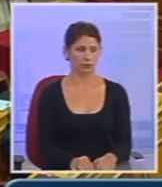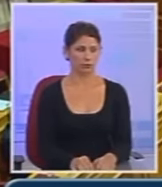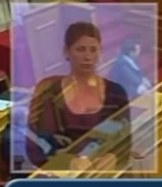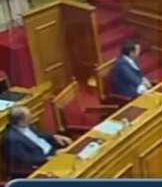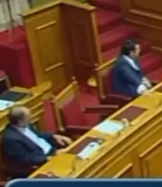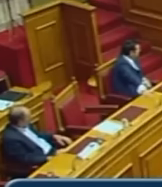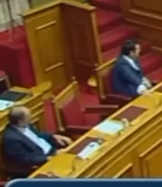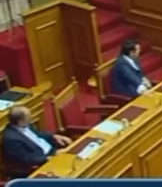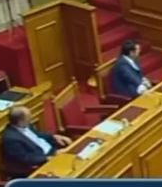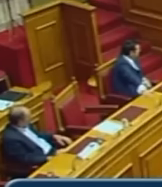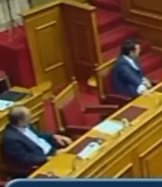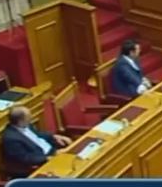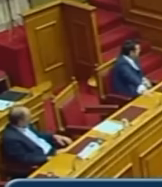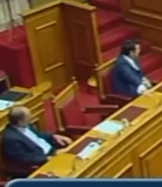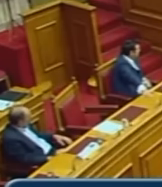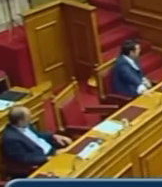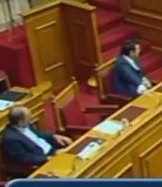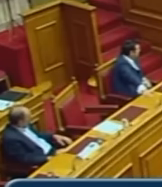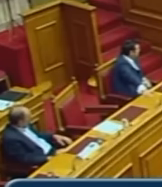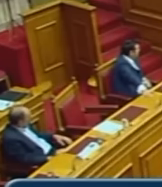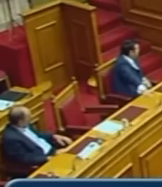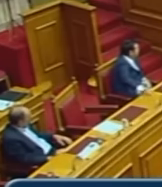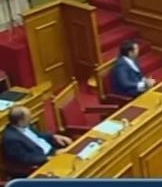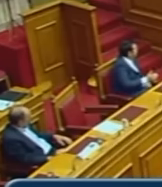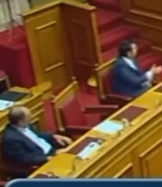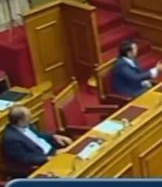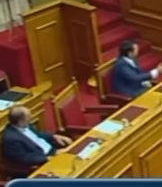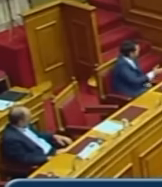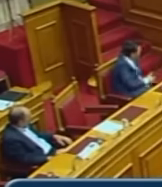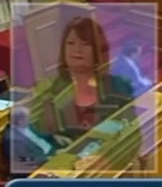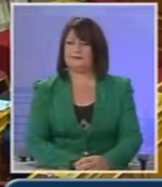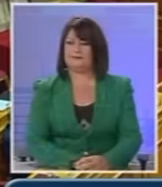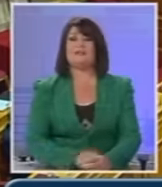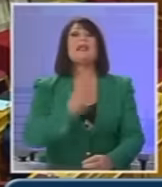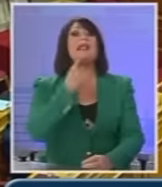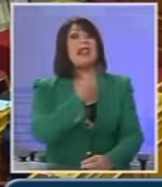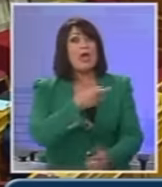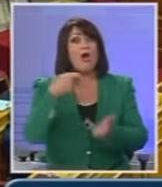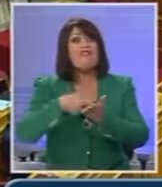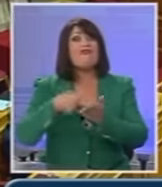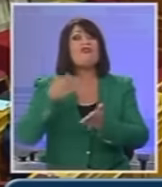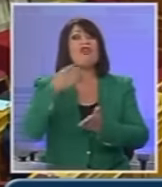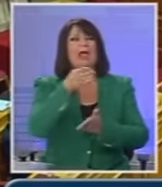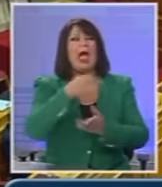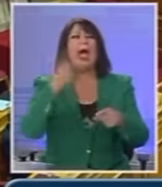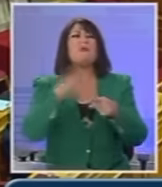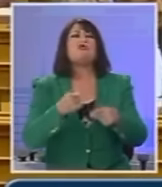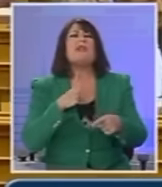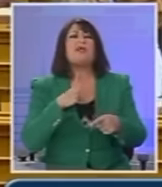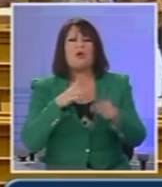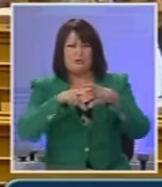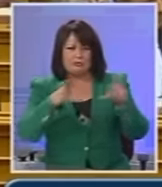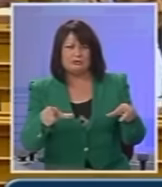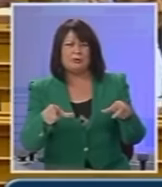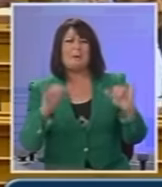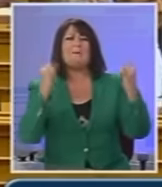Όχι, υπερασπίζομαι ότι αντί να χάνουν το χρόνο τους στα πανηγύρια που πήγανε για να πιάσουν εάν έκοψε